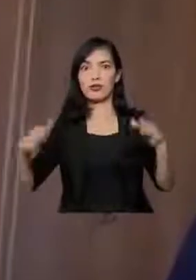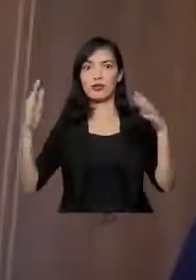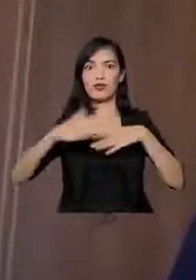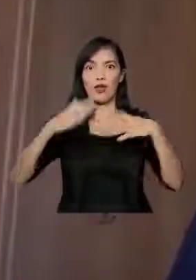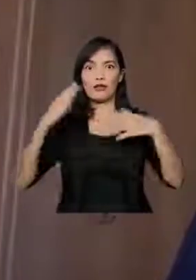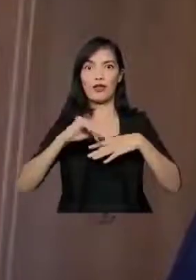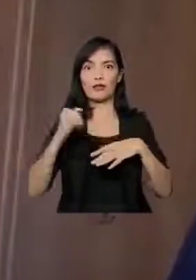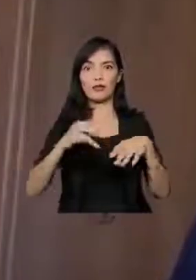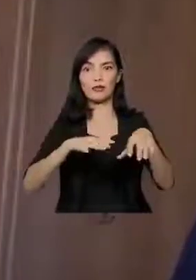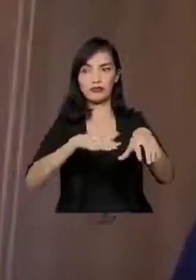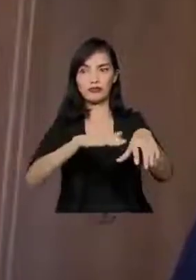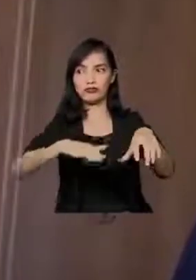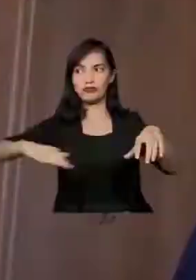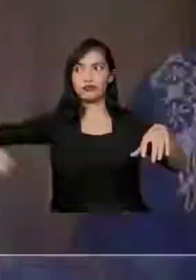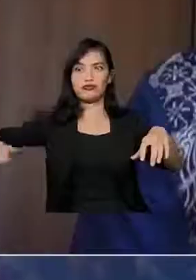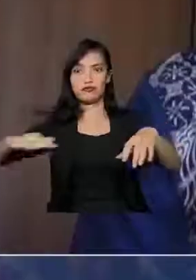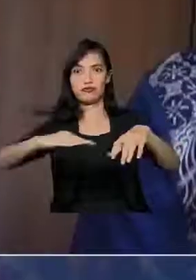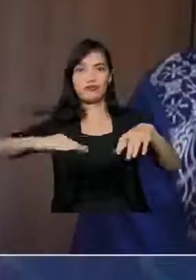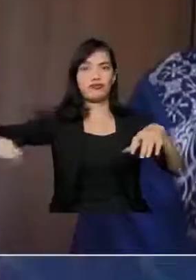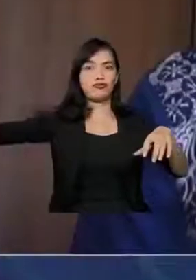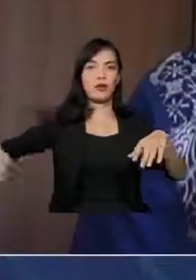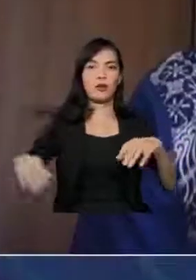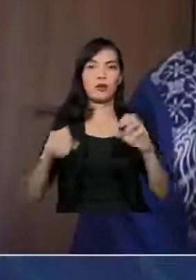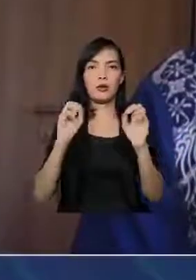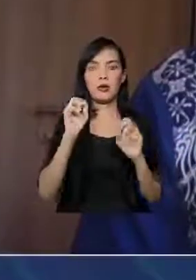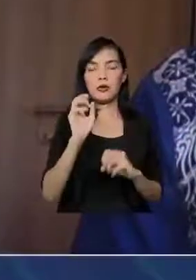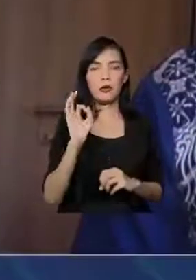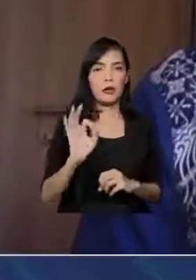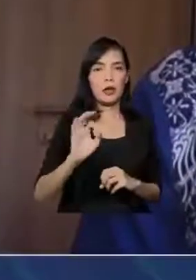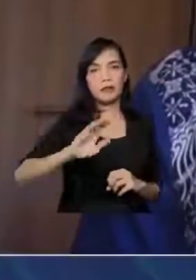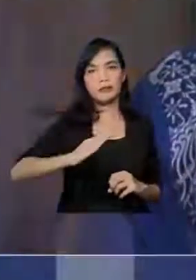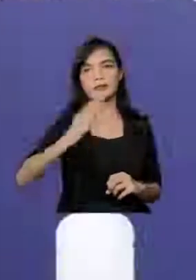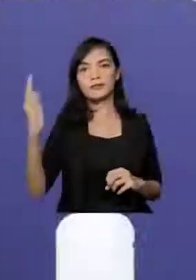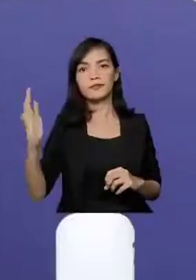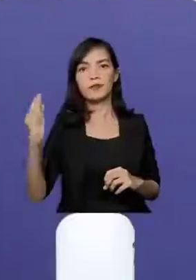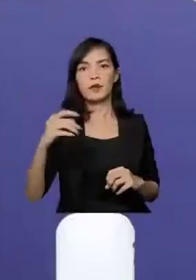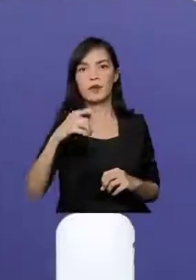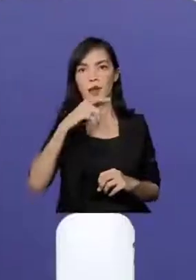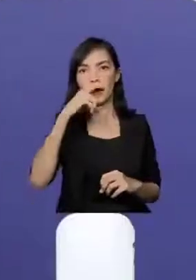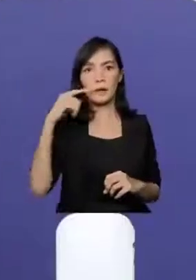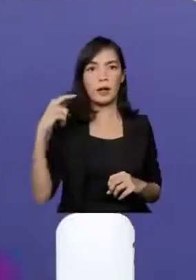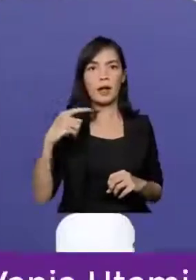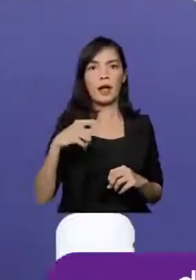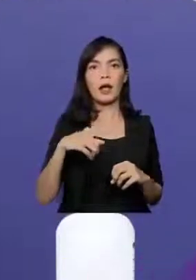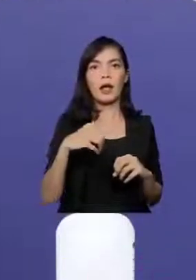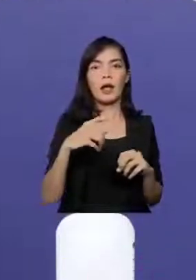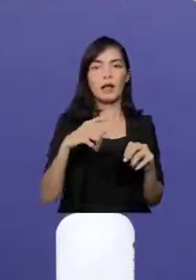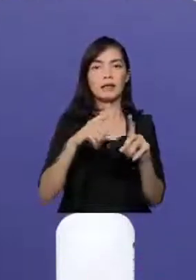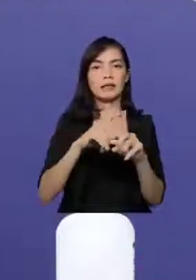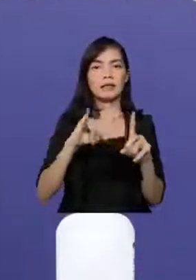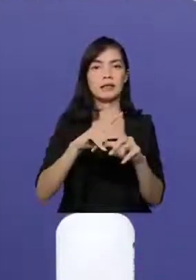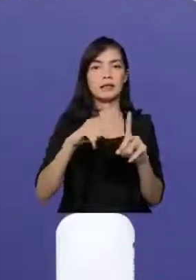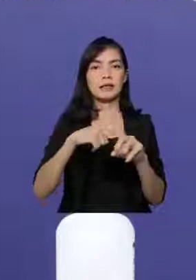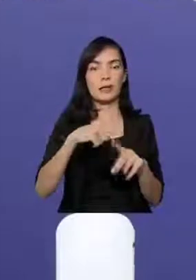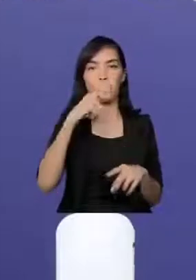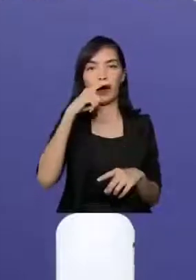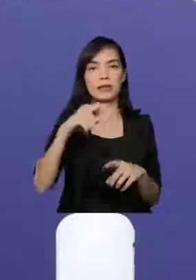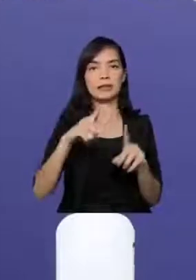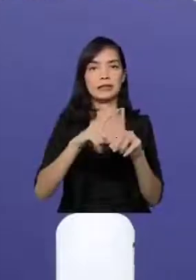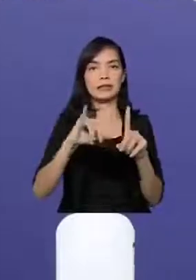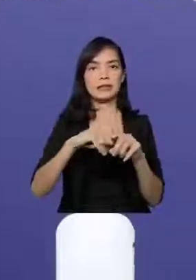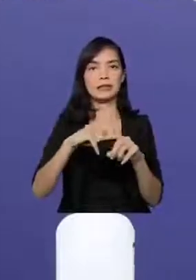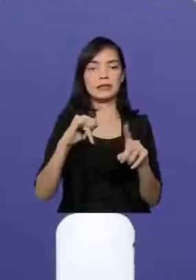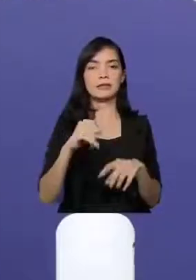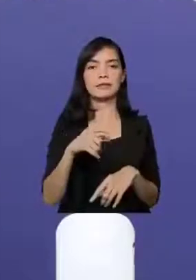baik kalau begitu untuk selanjutnya mungkin saya beralih terlebih dahulu kepada Bapak Didik untuk Bapak Didik